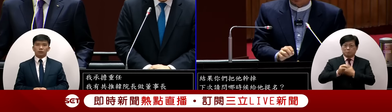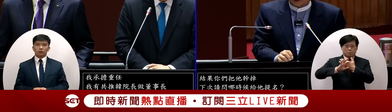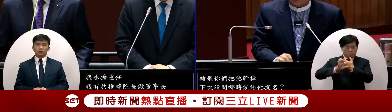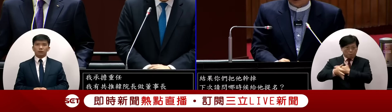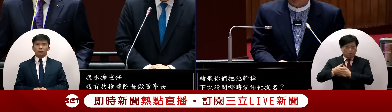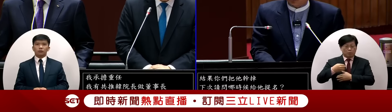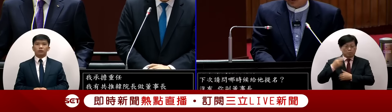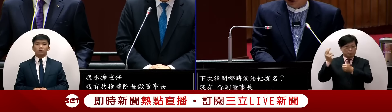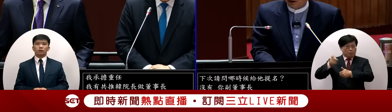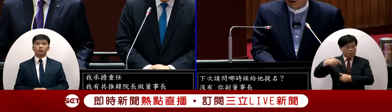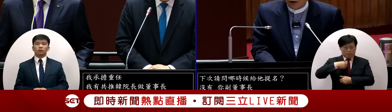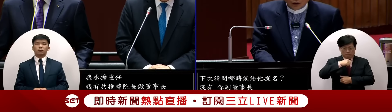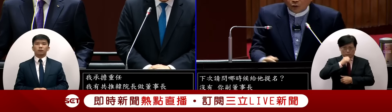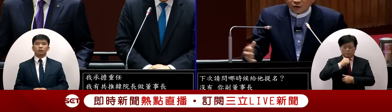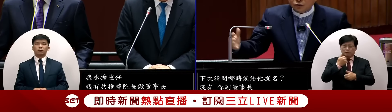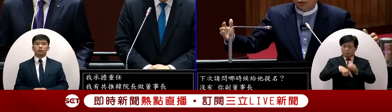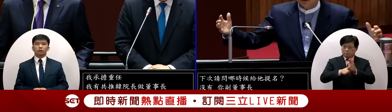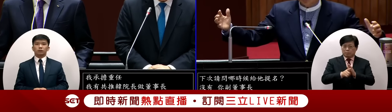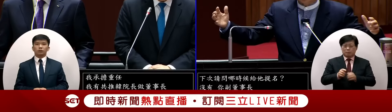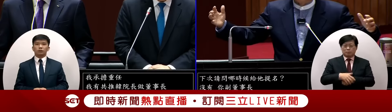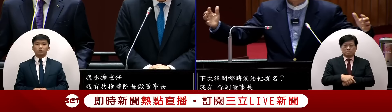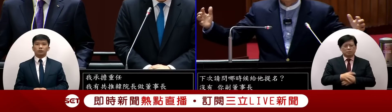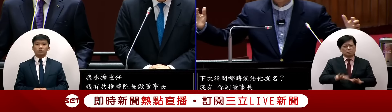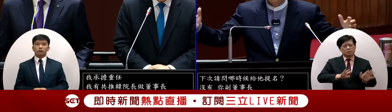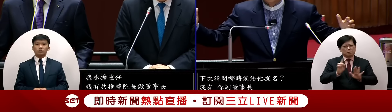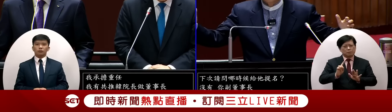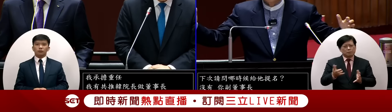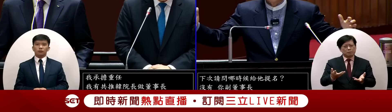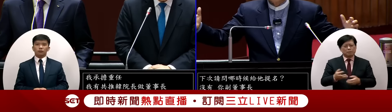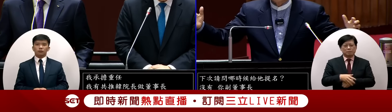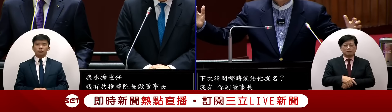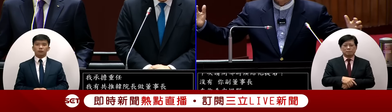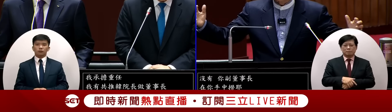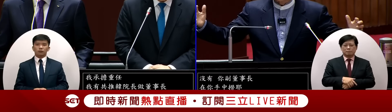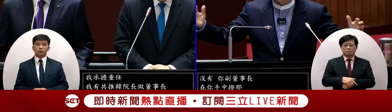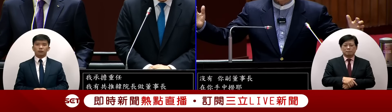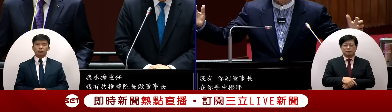的驻台单位都说 ，What's going on？